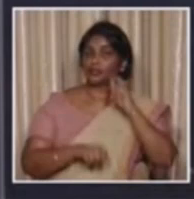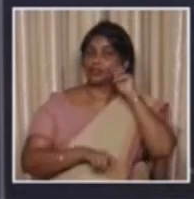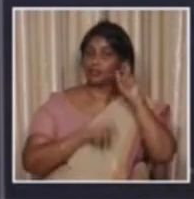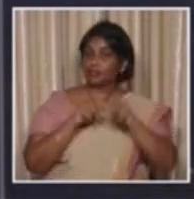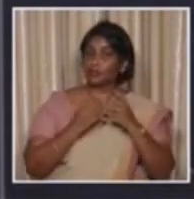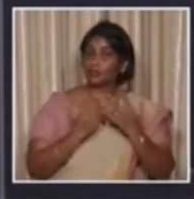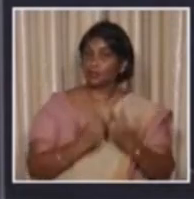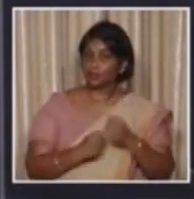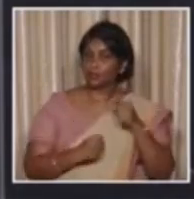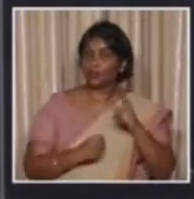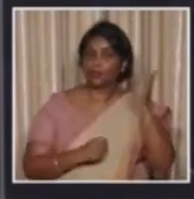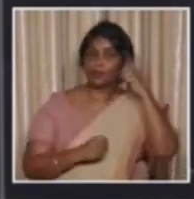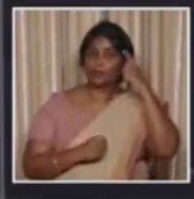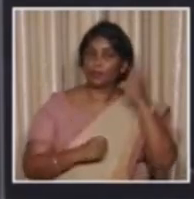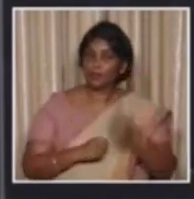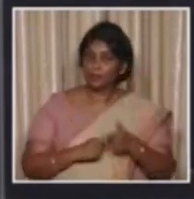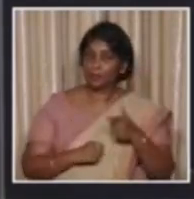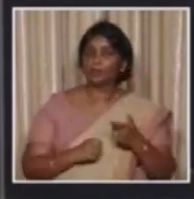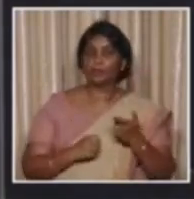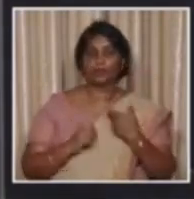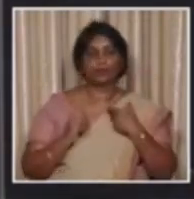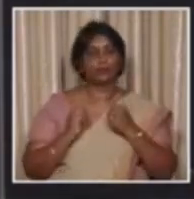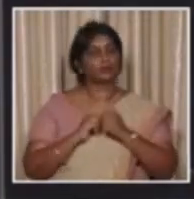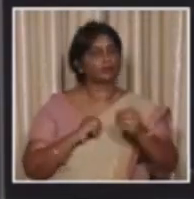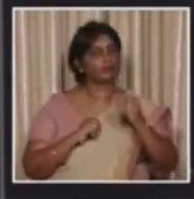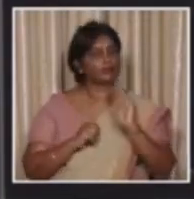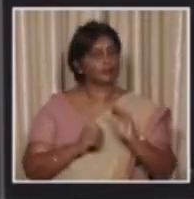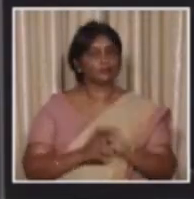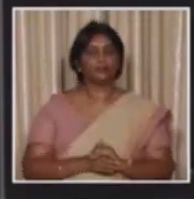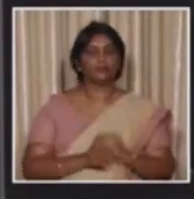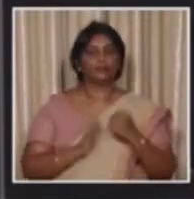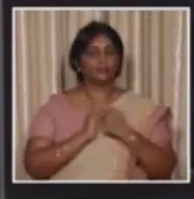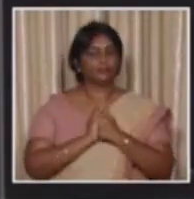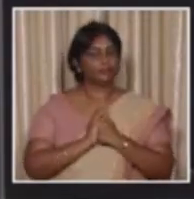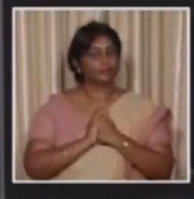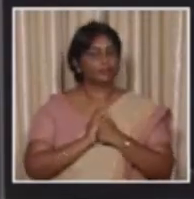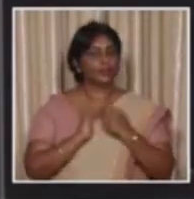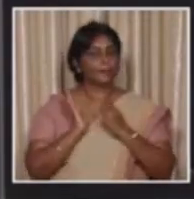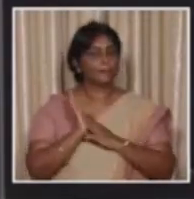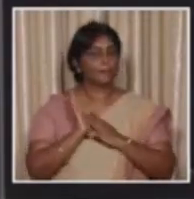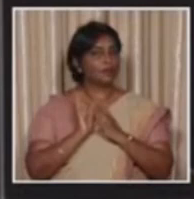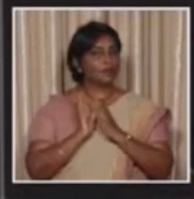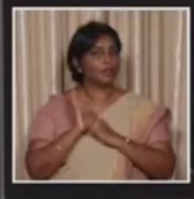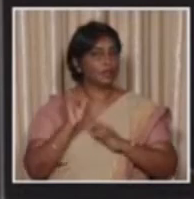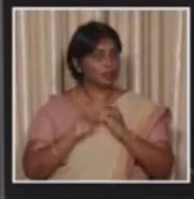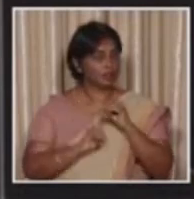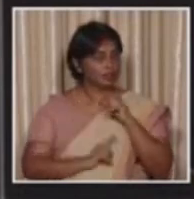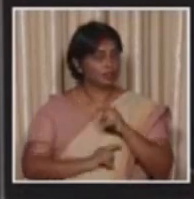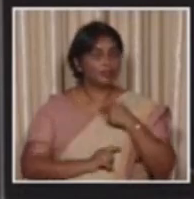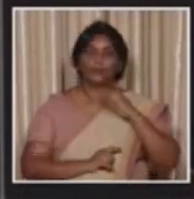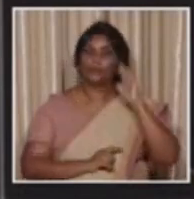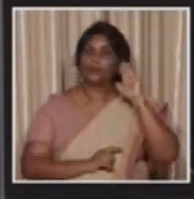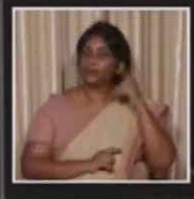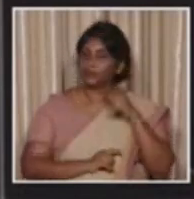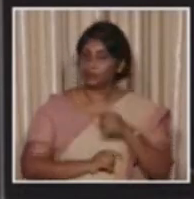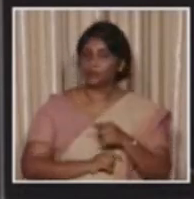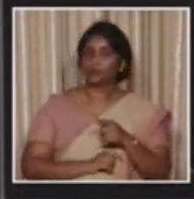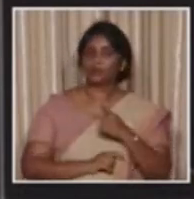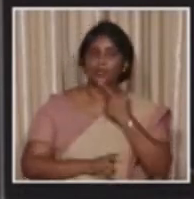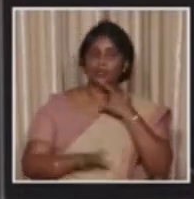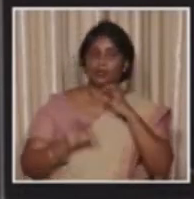செய்வோம். அத்தோடு இந்த கௌரவ மஹிந்த அமரவீர அமைச்சர் அவர்களை விசேடமாக பெருந்தோட்டங்களிலே இந்த